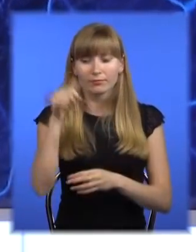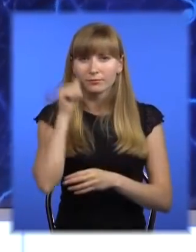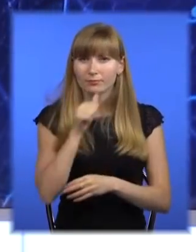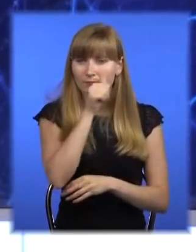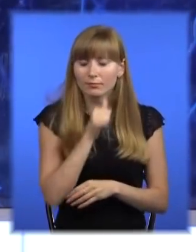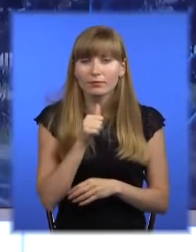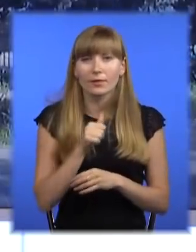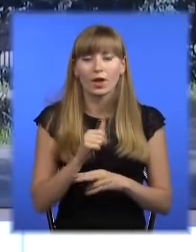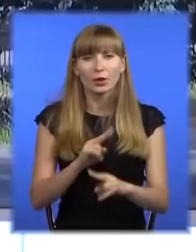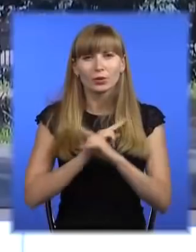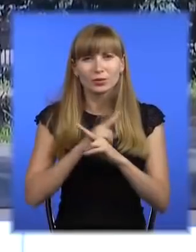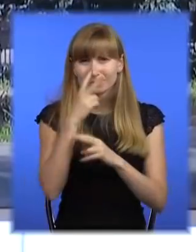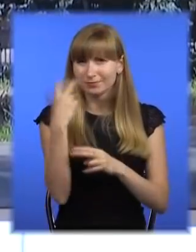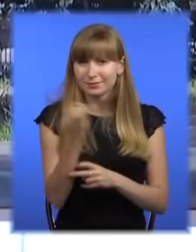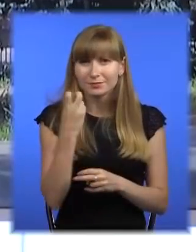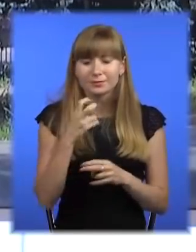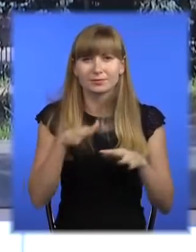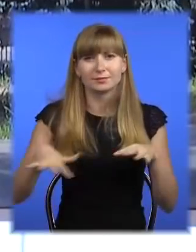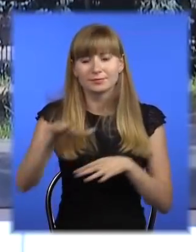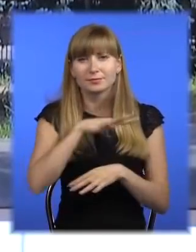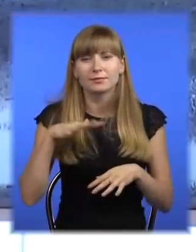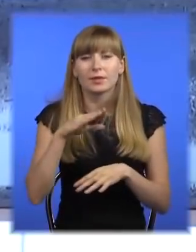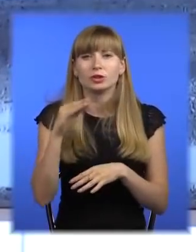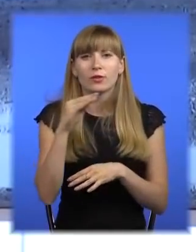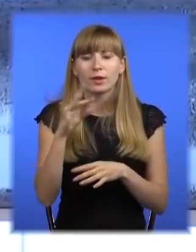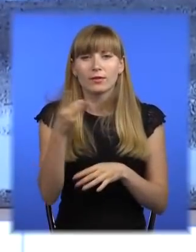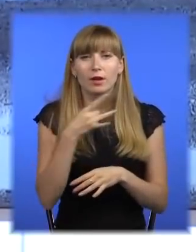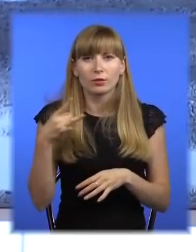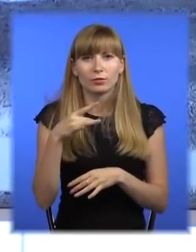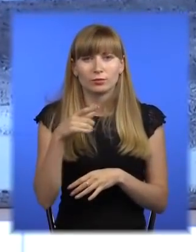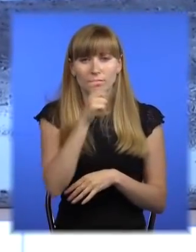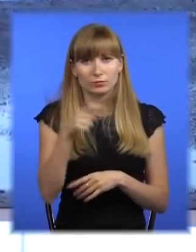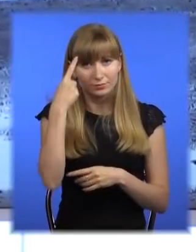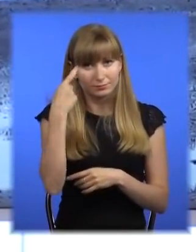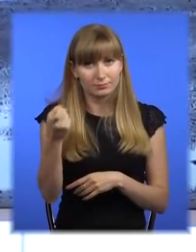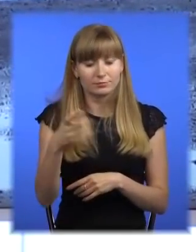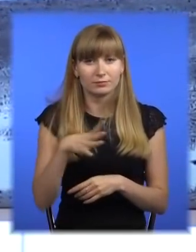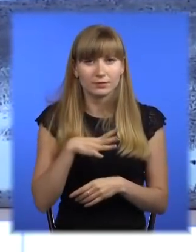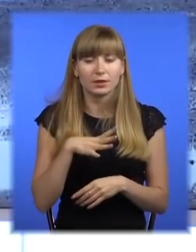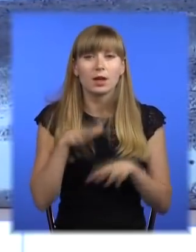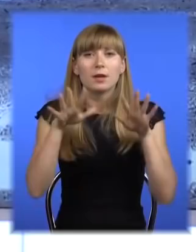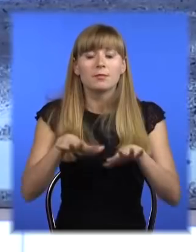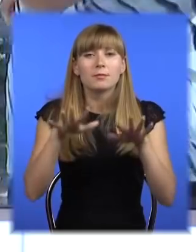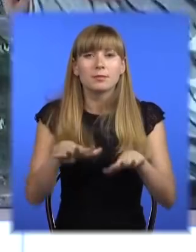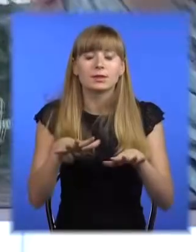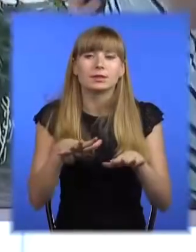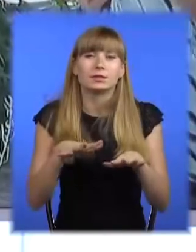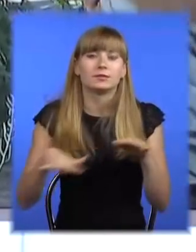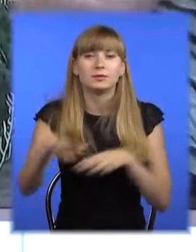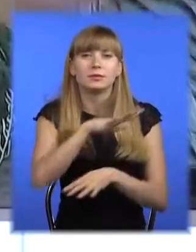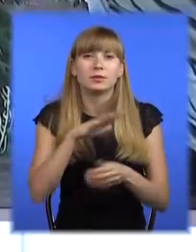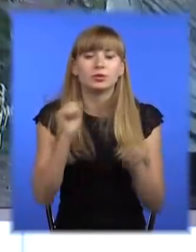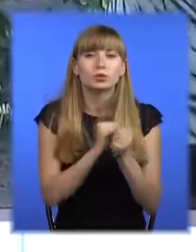Таємниця за парканом. Трупний сморід заполонив Покровський район. Про це повідомили місцеві мешканці. Епіцентром